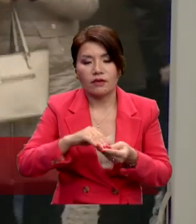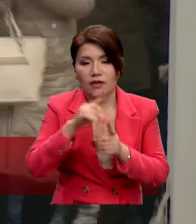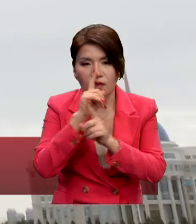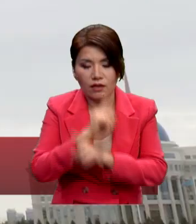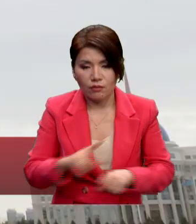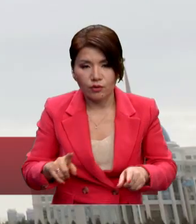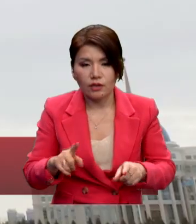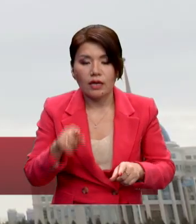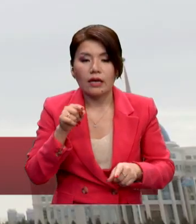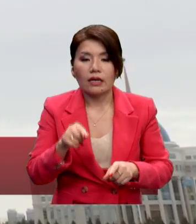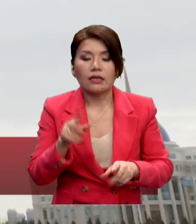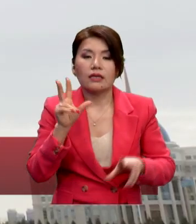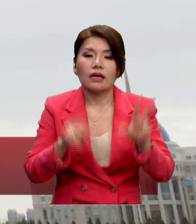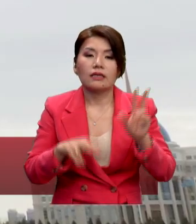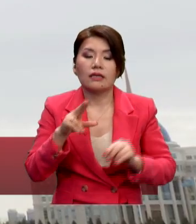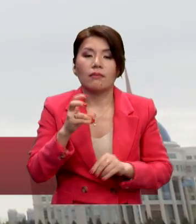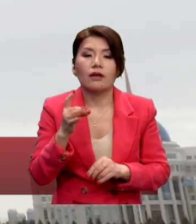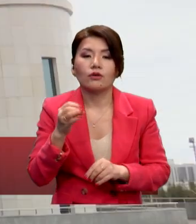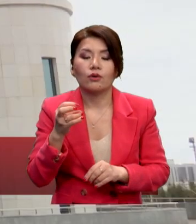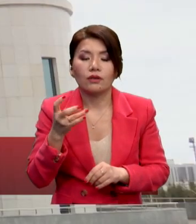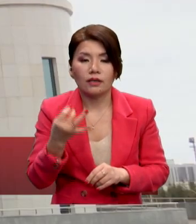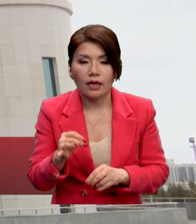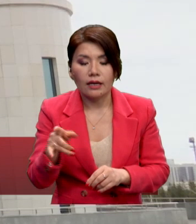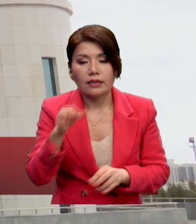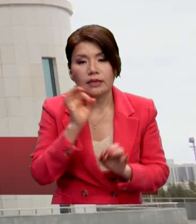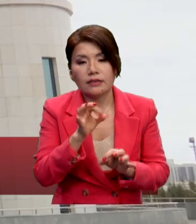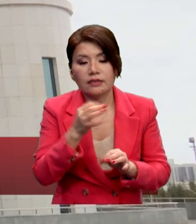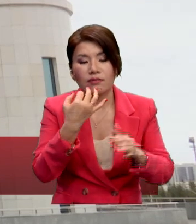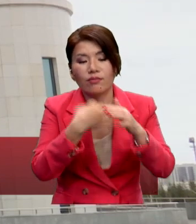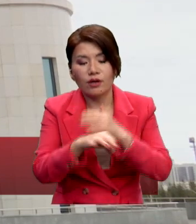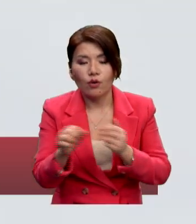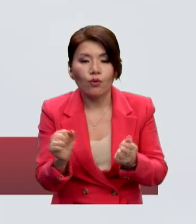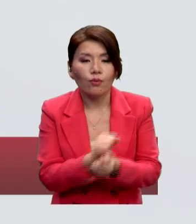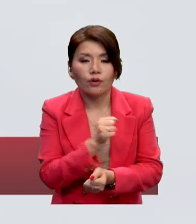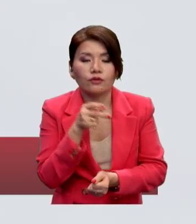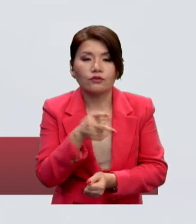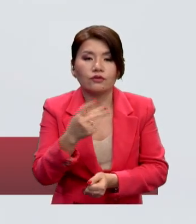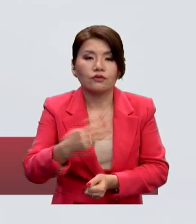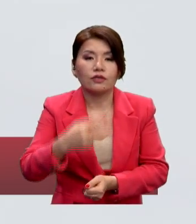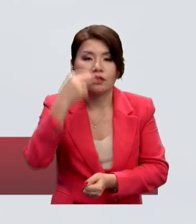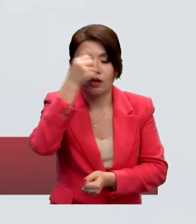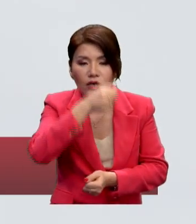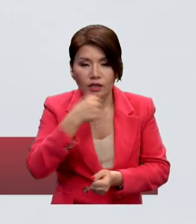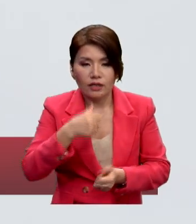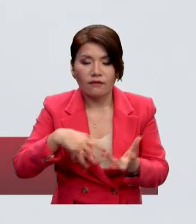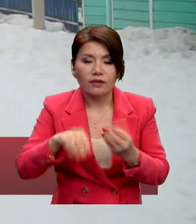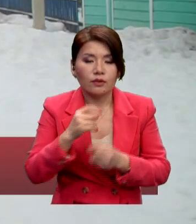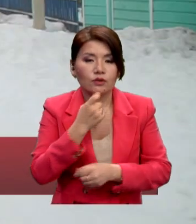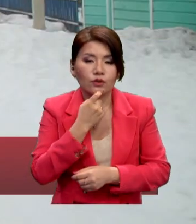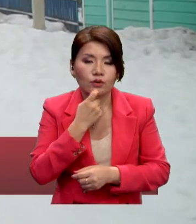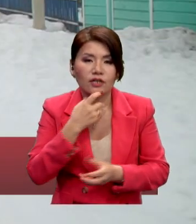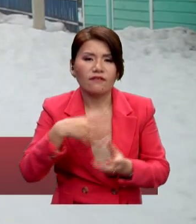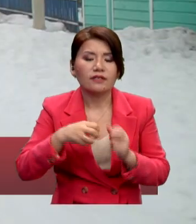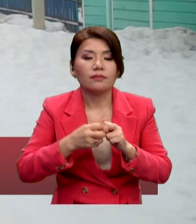будет. По крайней мере, на это надеются политологи. Они говорят, что предсказывать упорную сферу 2023-го весьма сложно.